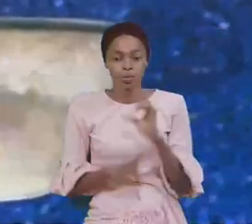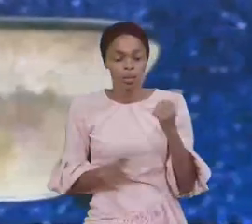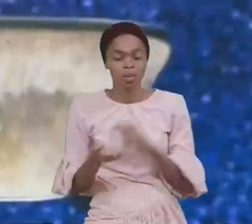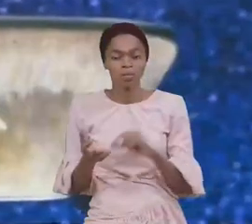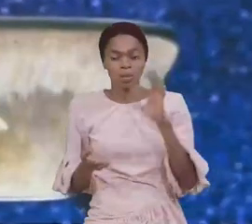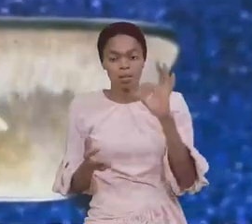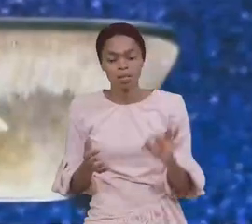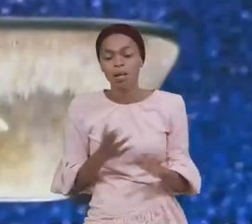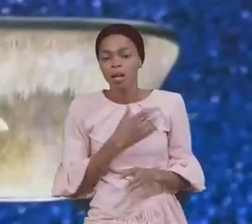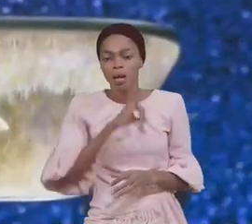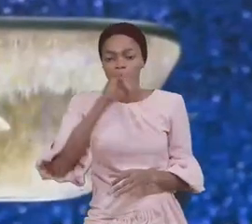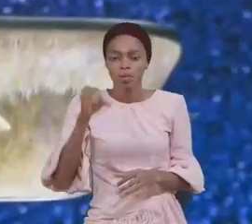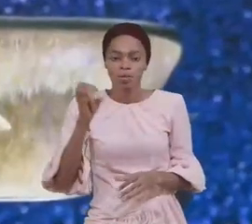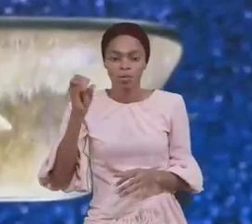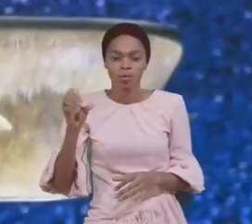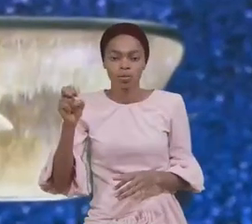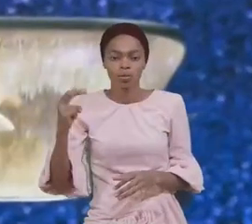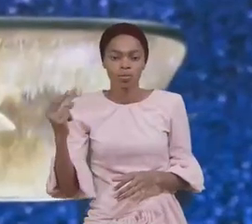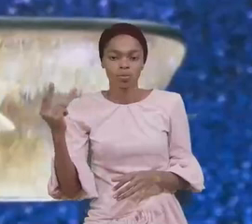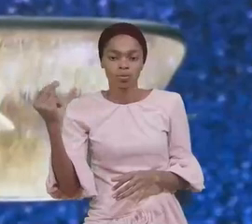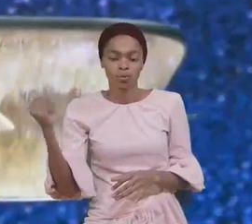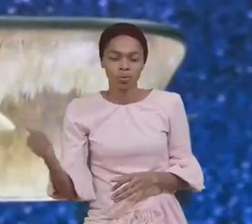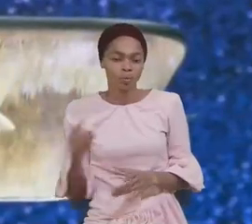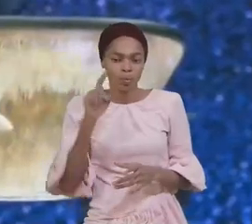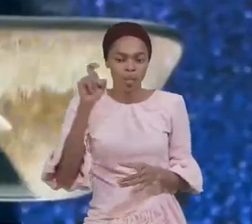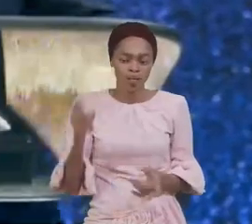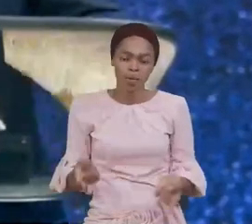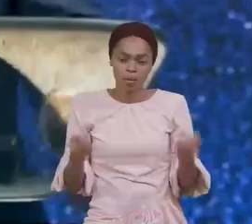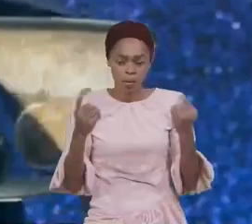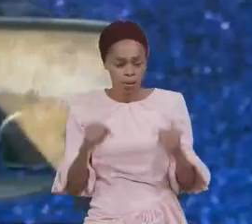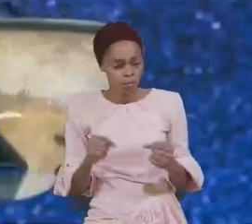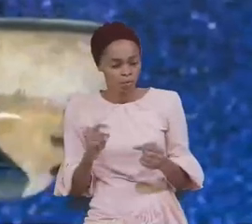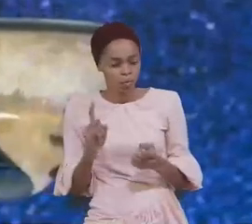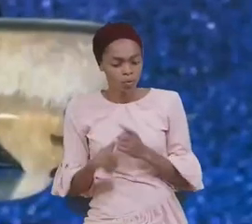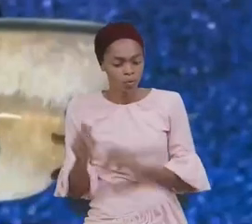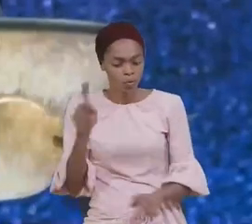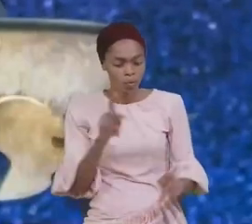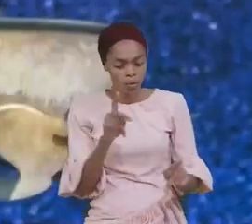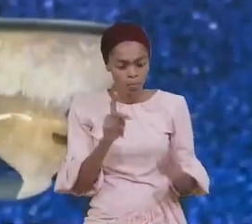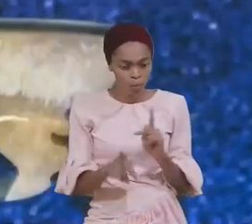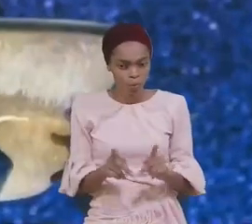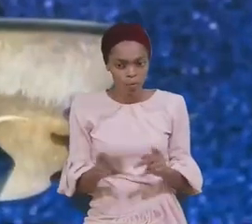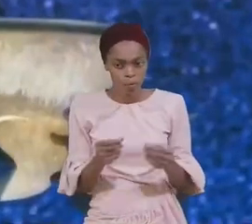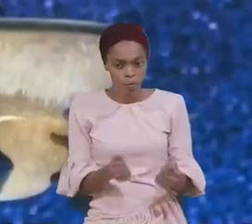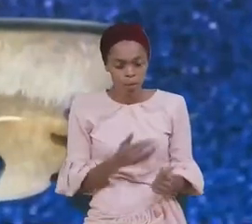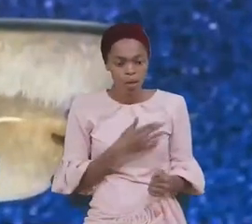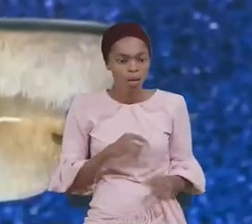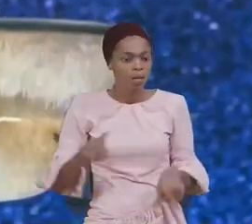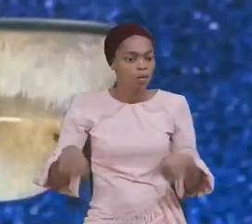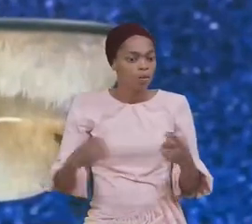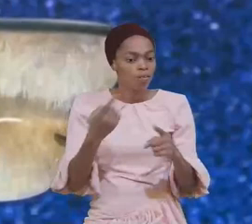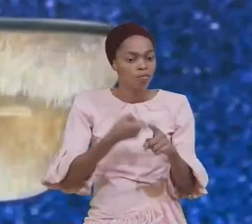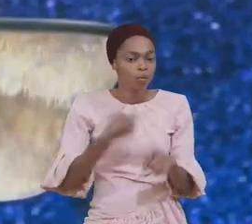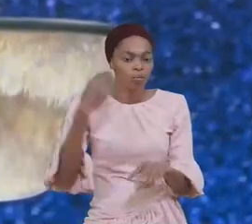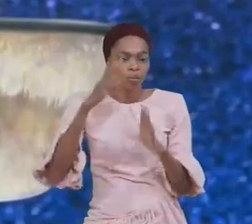Et le verset 9 dit, Jésus arriva subitement sur eux après avoir marché toute la nuit